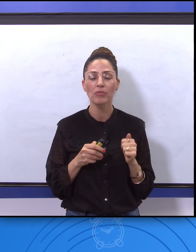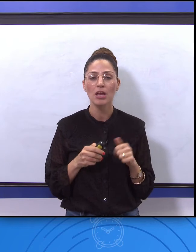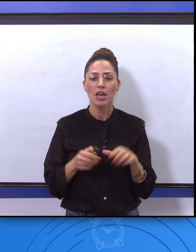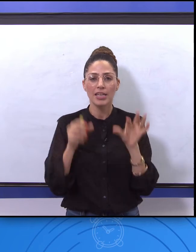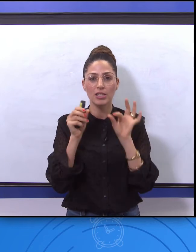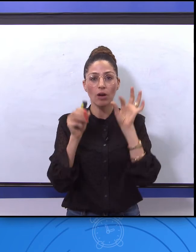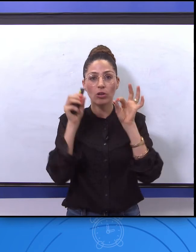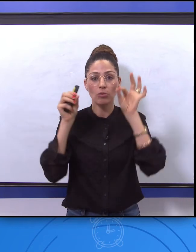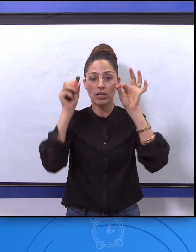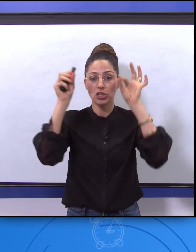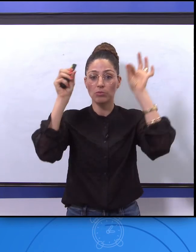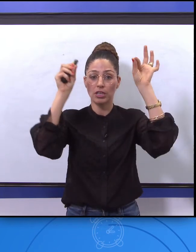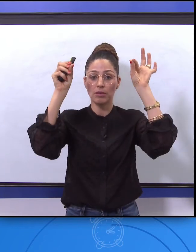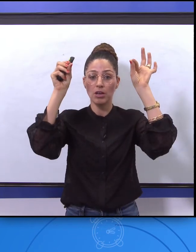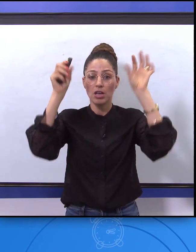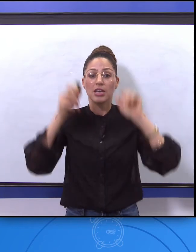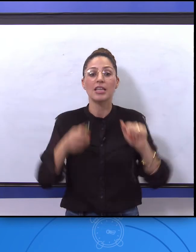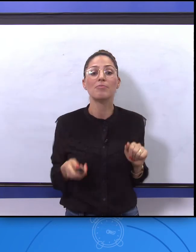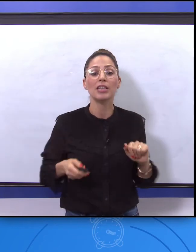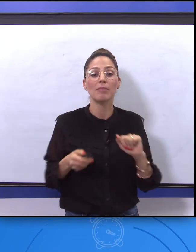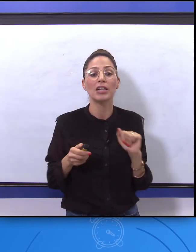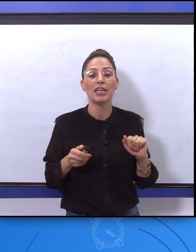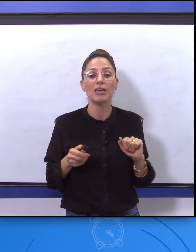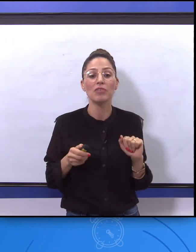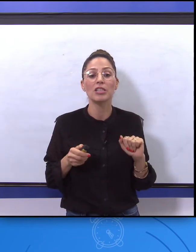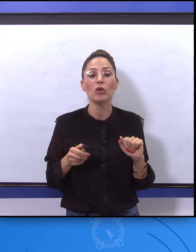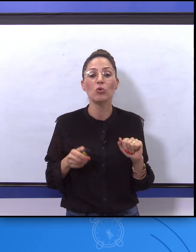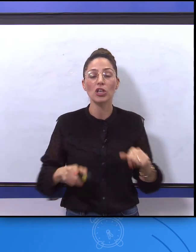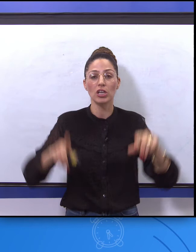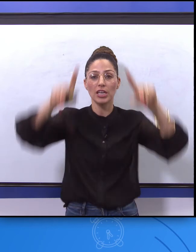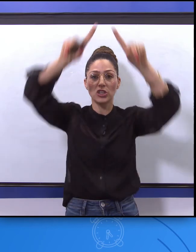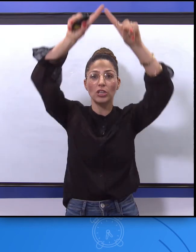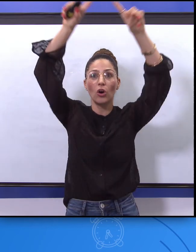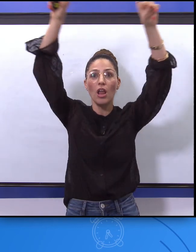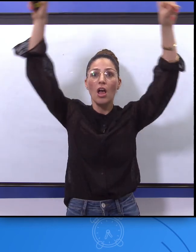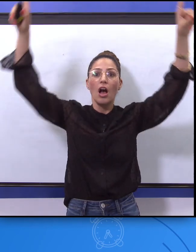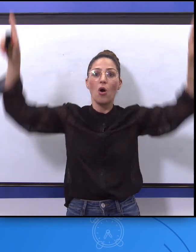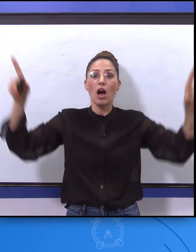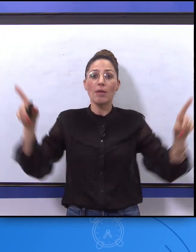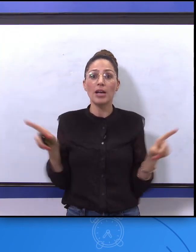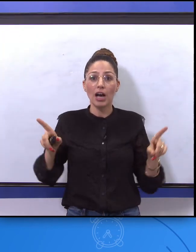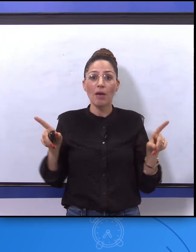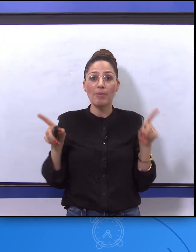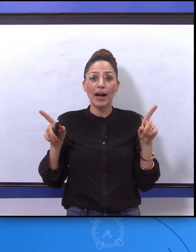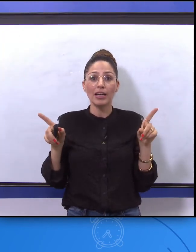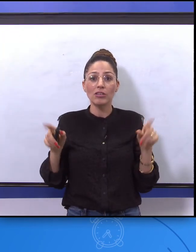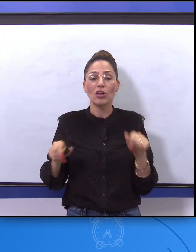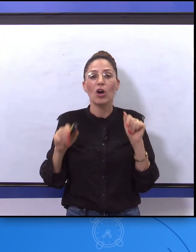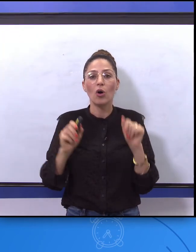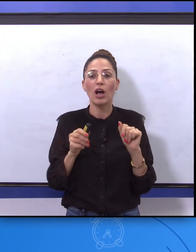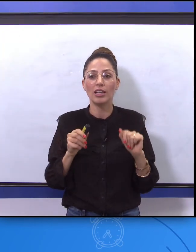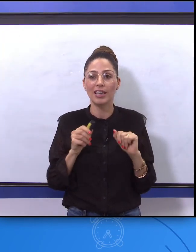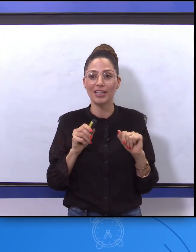מהקיר. נגזור המון המון אנשים קטנים, נצמיד את המגנטים וניצור צורה של איש גדול, או על המקרר